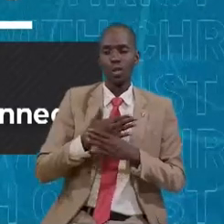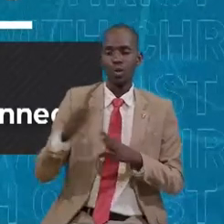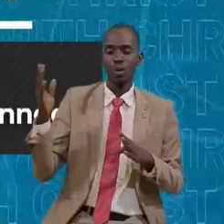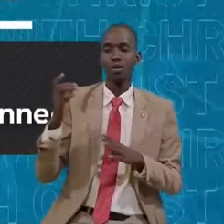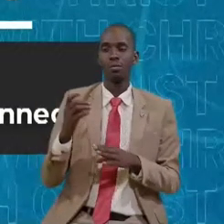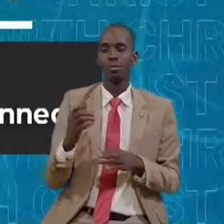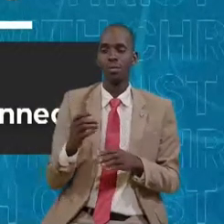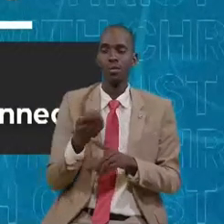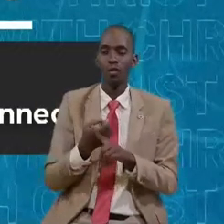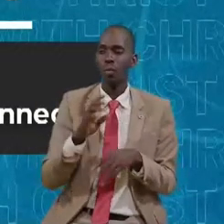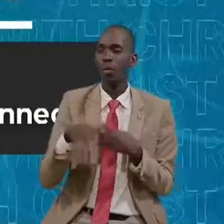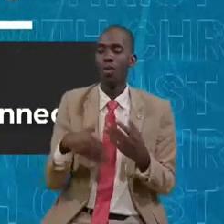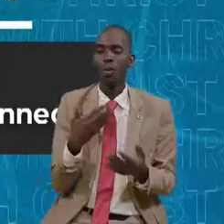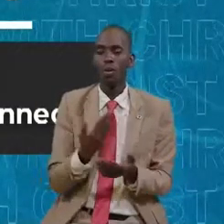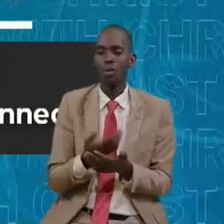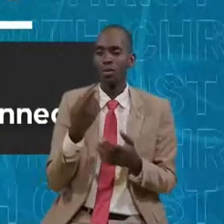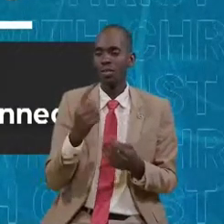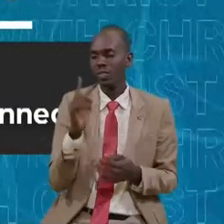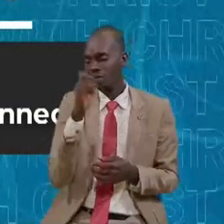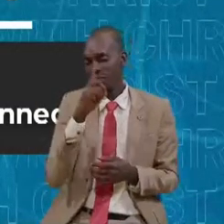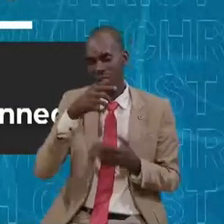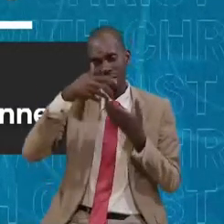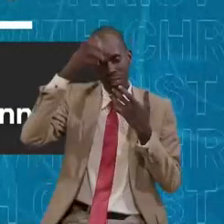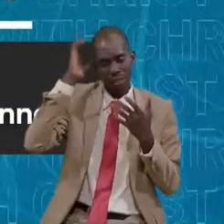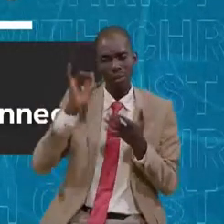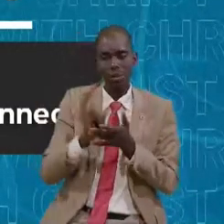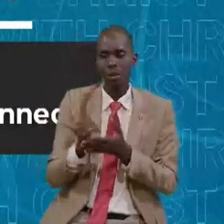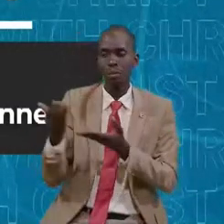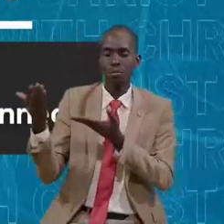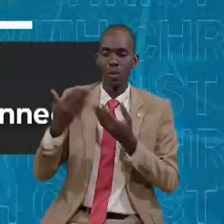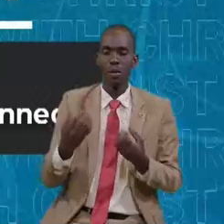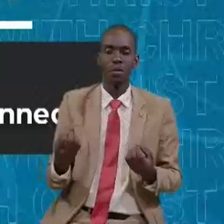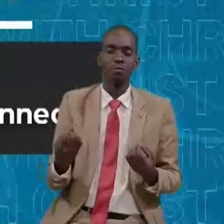nous épouvantaient la nuit et le jour.